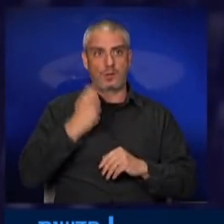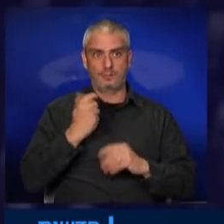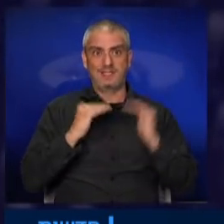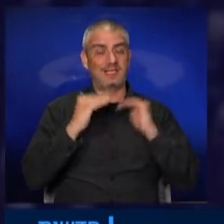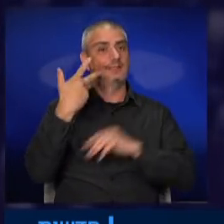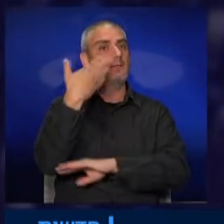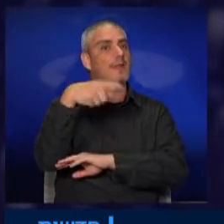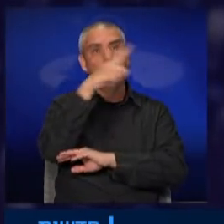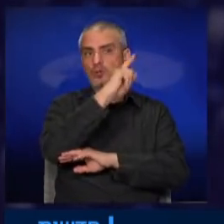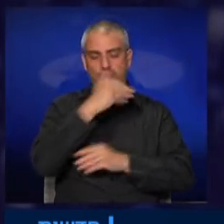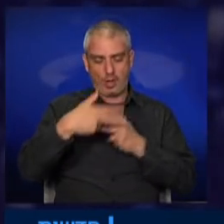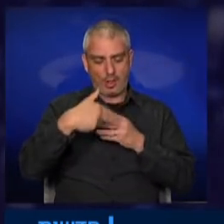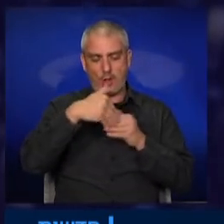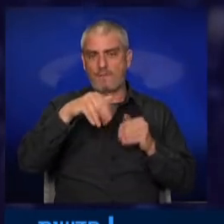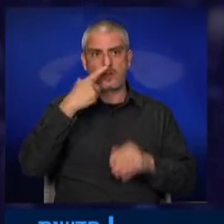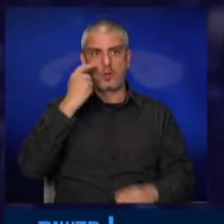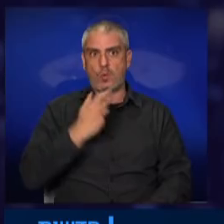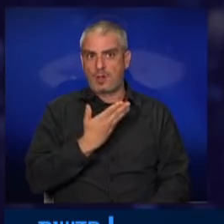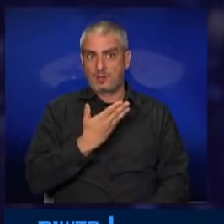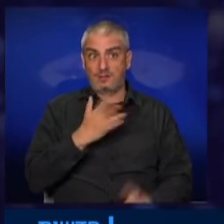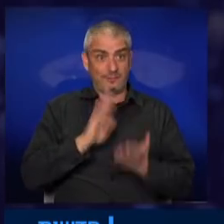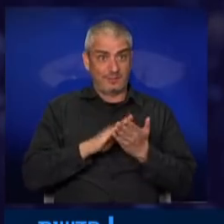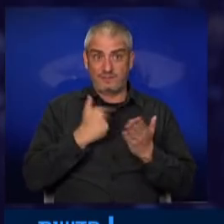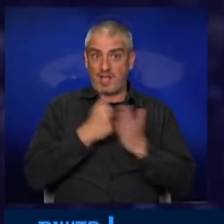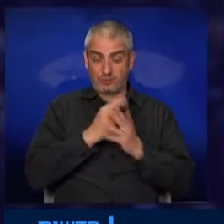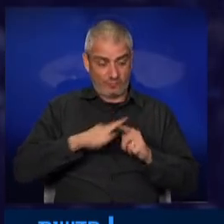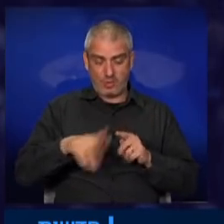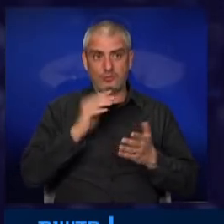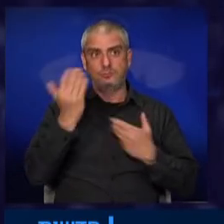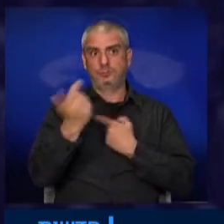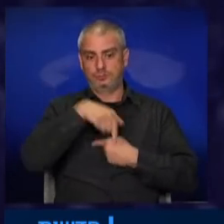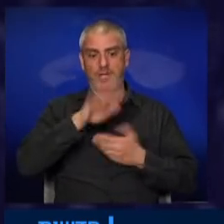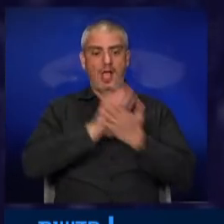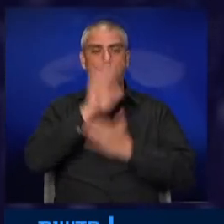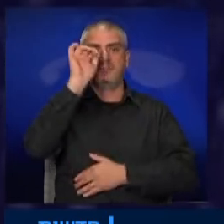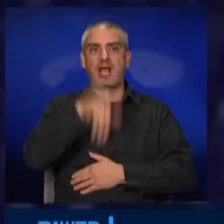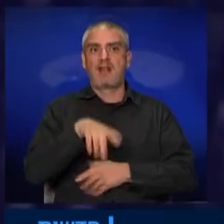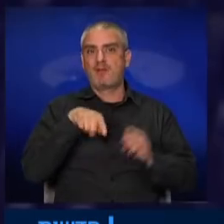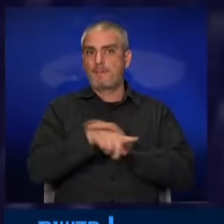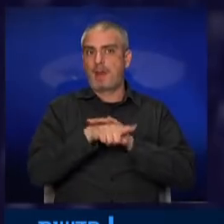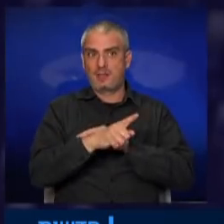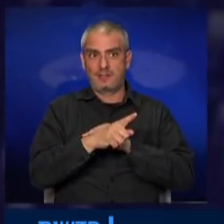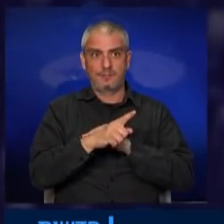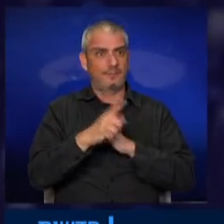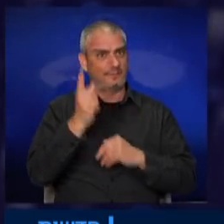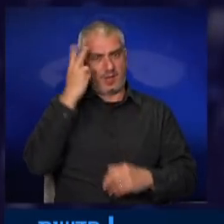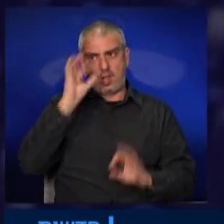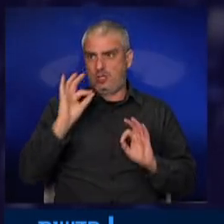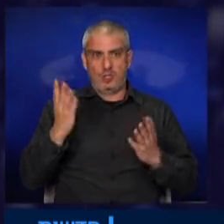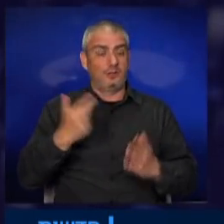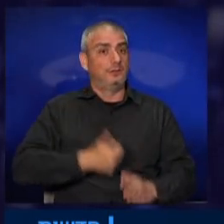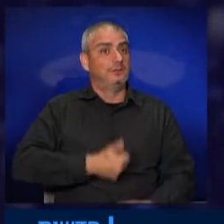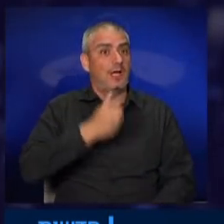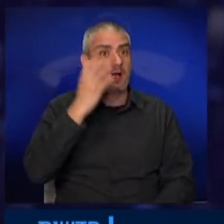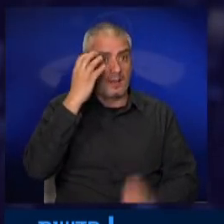יחסית לשאר המדינות שאינן גובלות באוקראינה. בקצב הזה עד סוף החודש יגיעו 15,000 פליטים וזה לא הגיוני. מירב